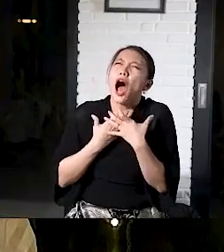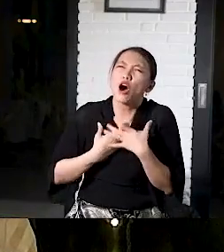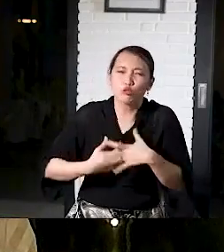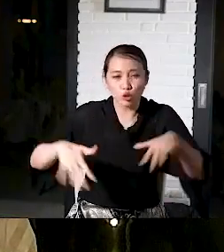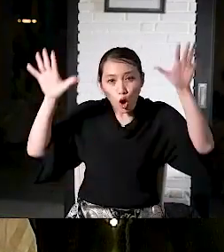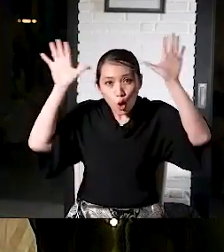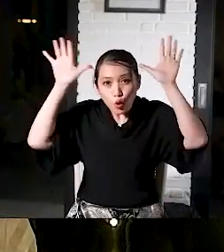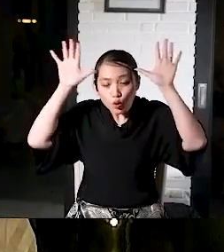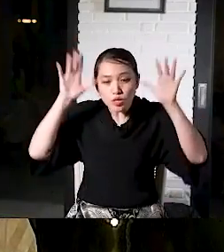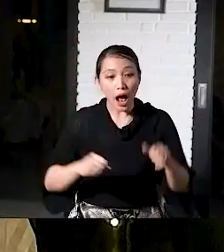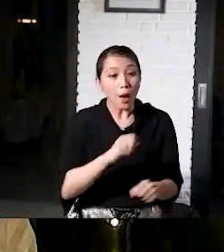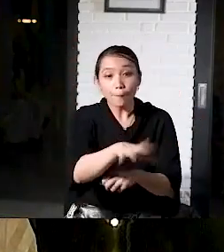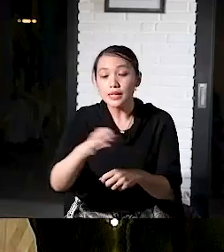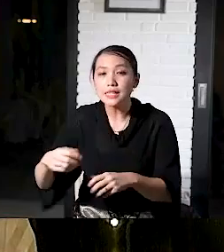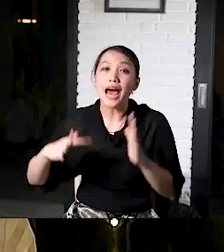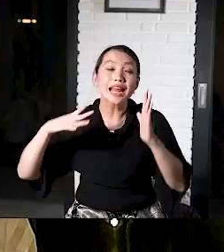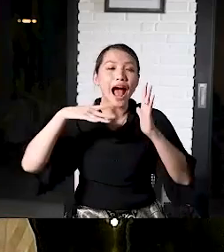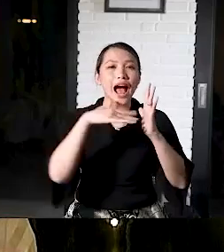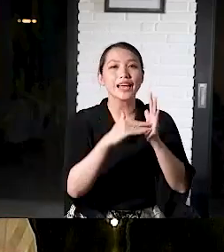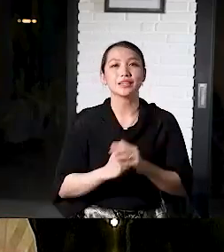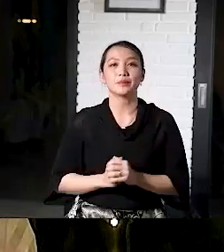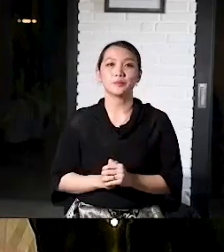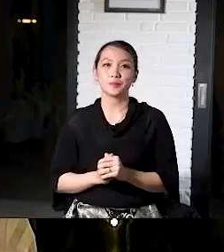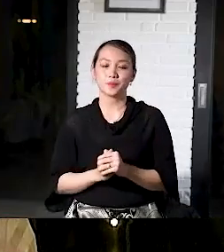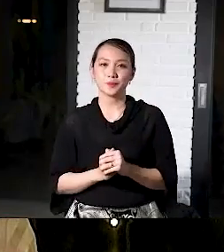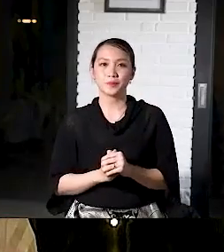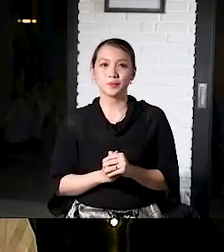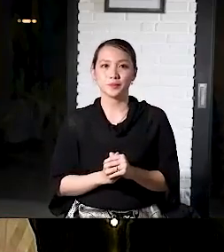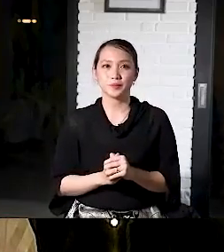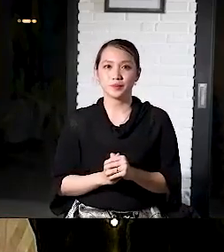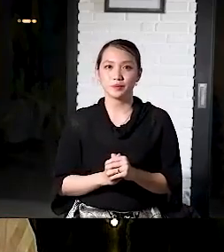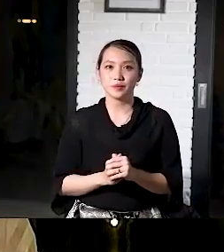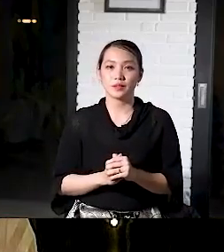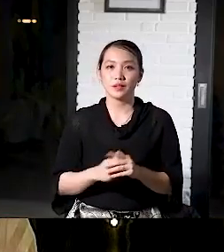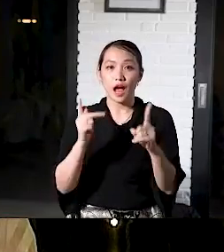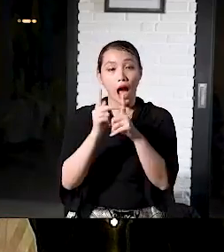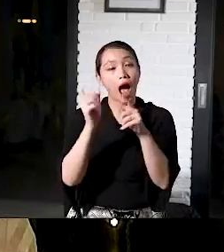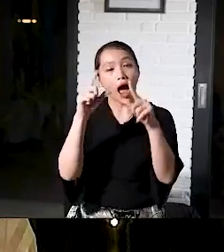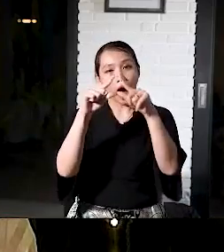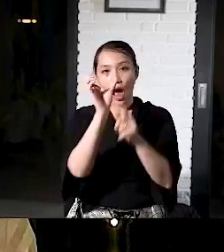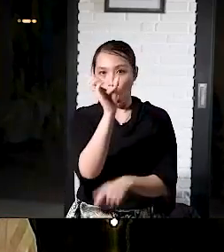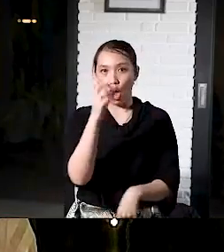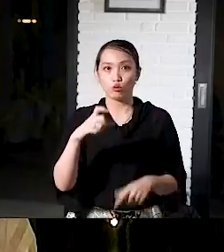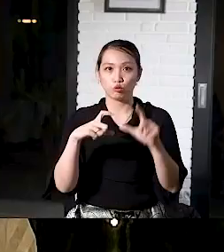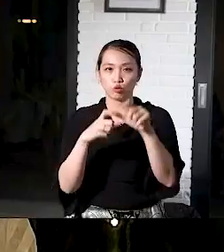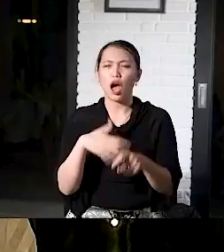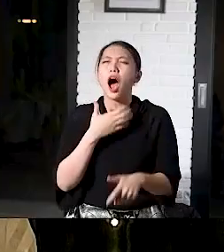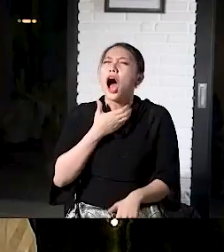rindu air. Sebenarnya di tempat yang ada rasa haus itu diterjemahkan oleh Daud menjadi haus kepada